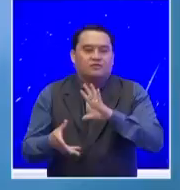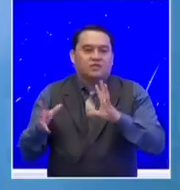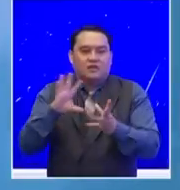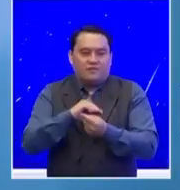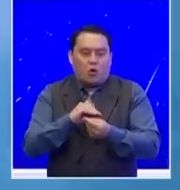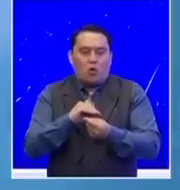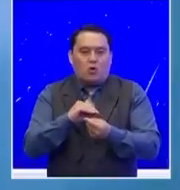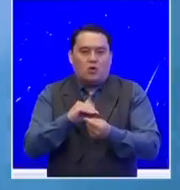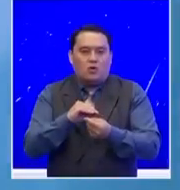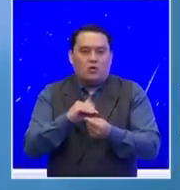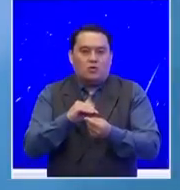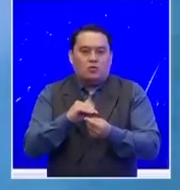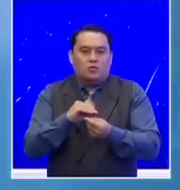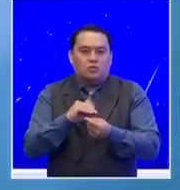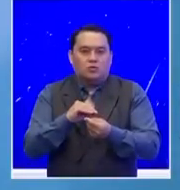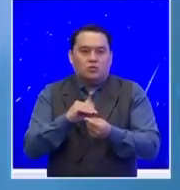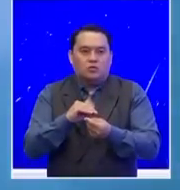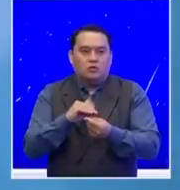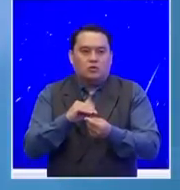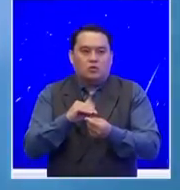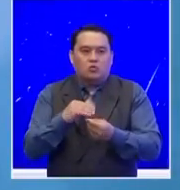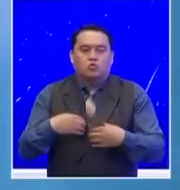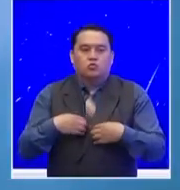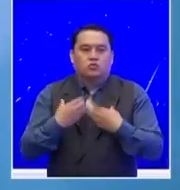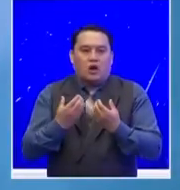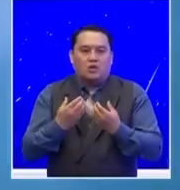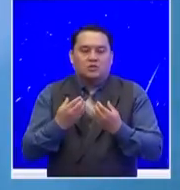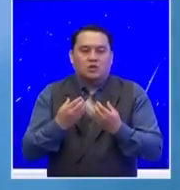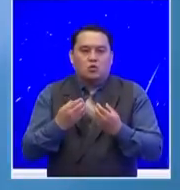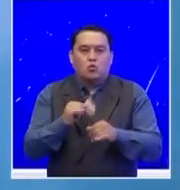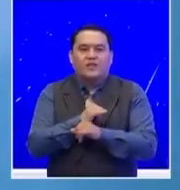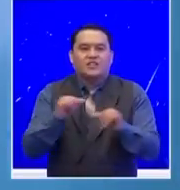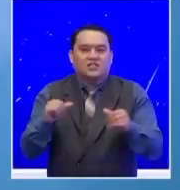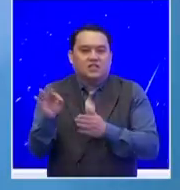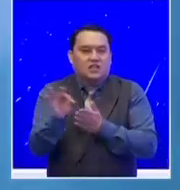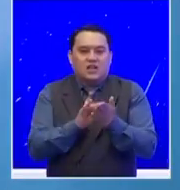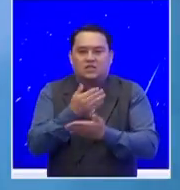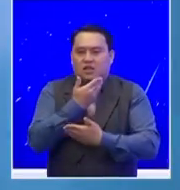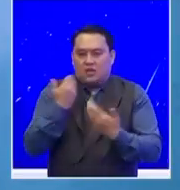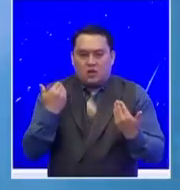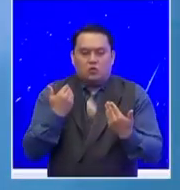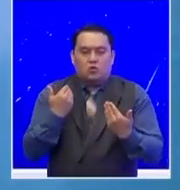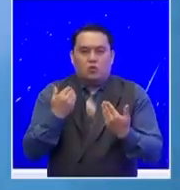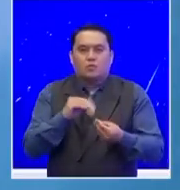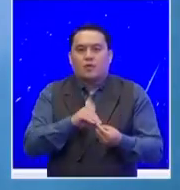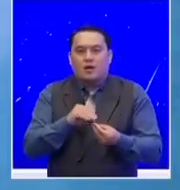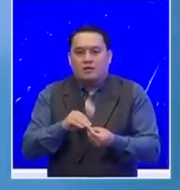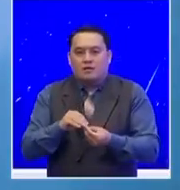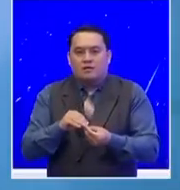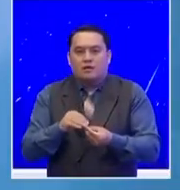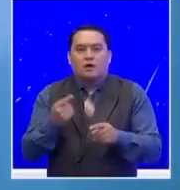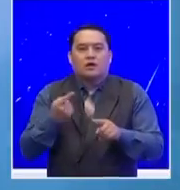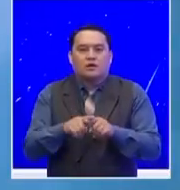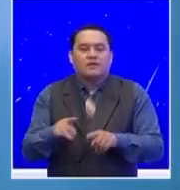цифр не устрашающий, нет такого резкого взрывного роста. То есть необходимо в тех регионах,